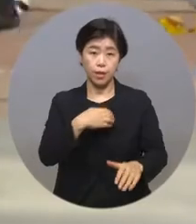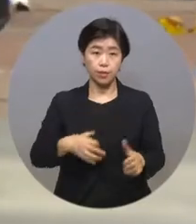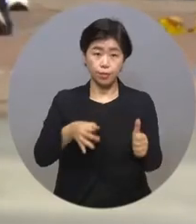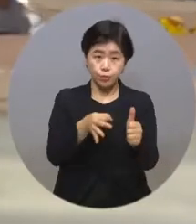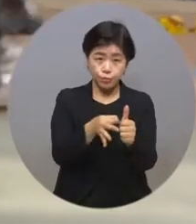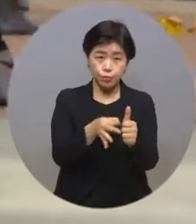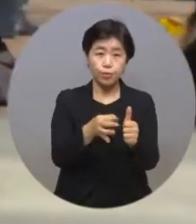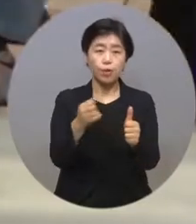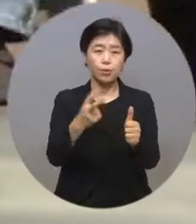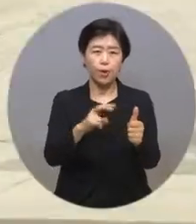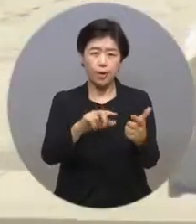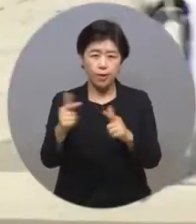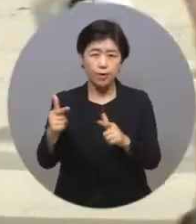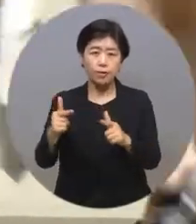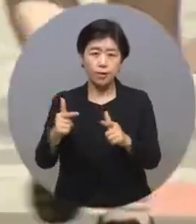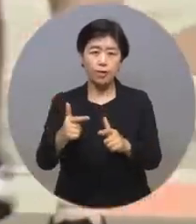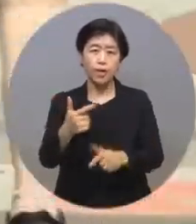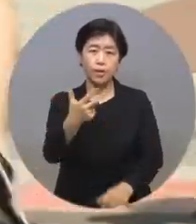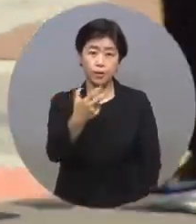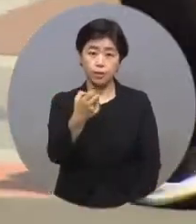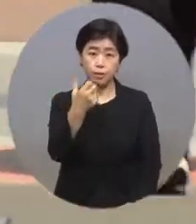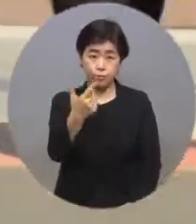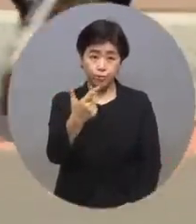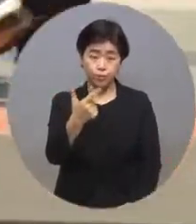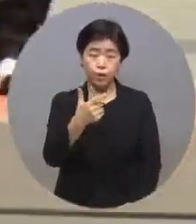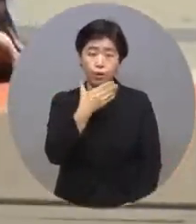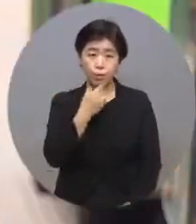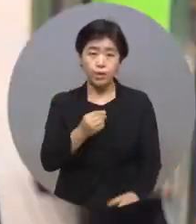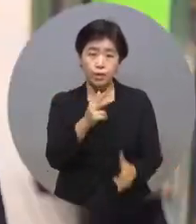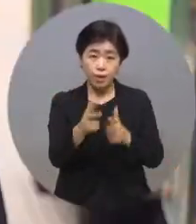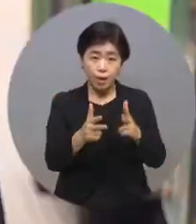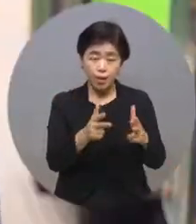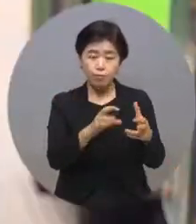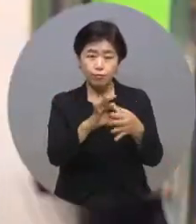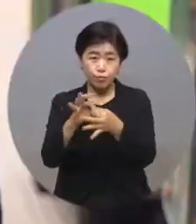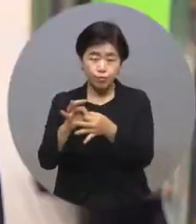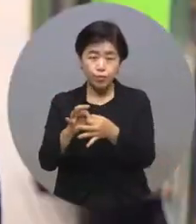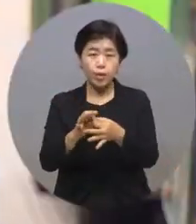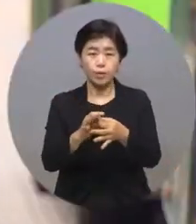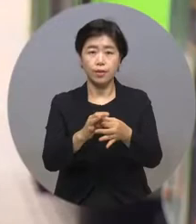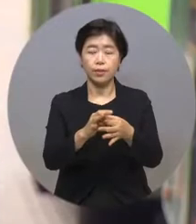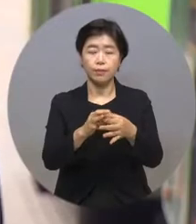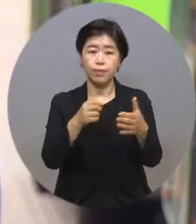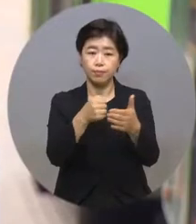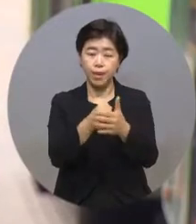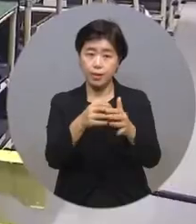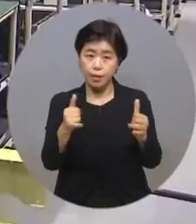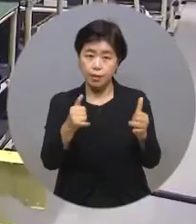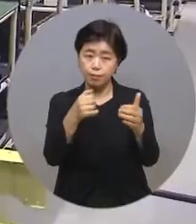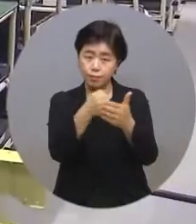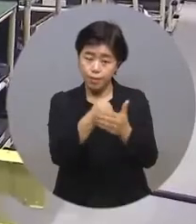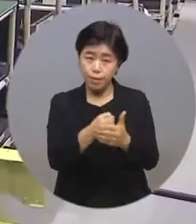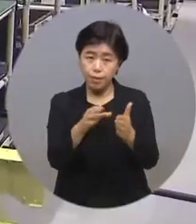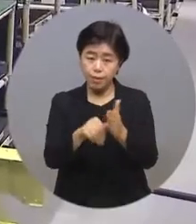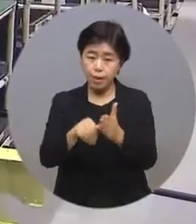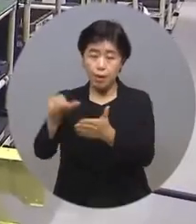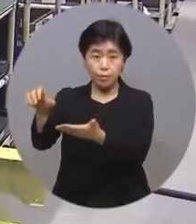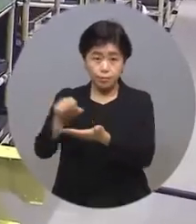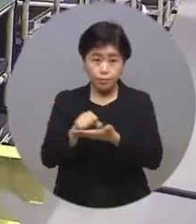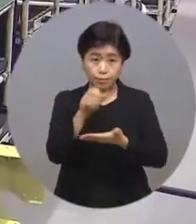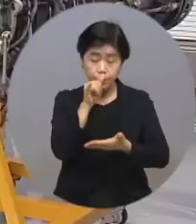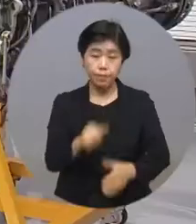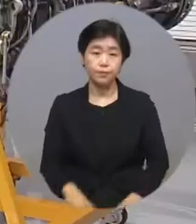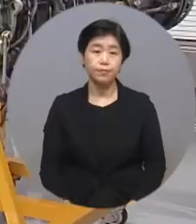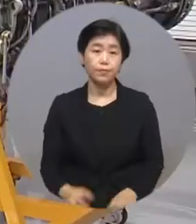비롯한 12개 부처 76개 복지사업에 수급자 선정기준 등으로 활용되고 있습니다 내년도 기존